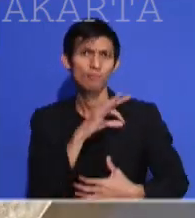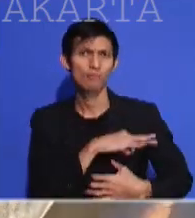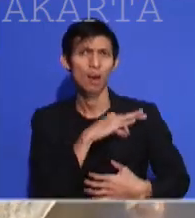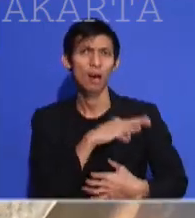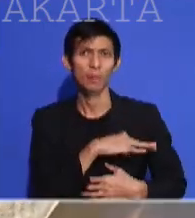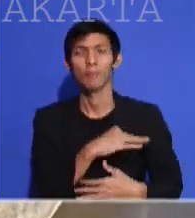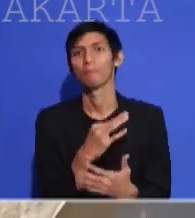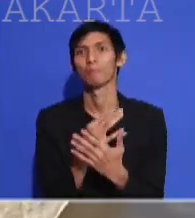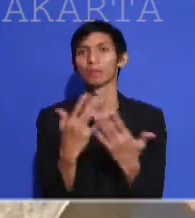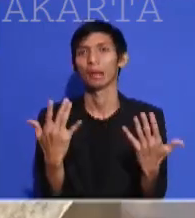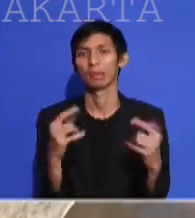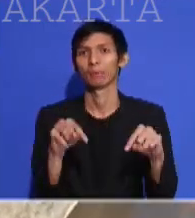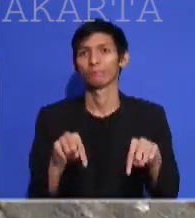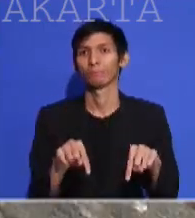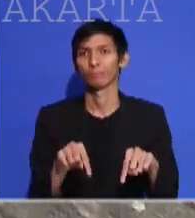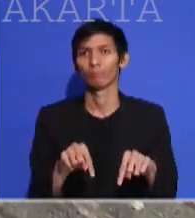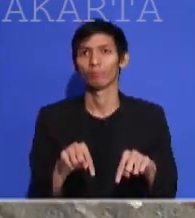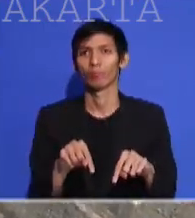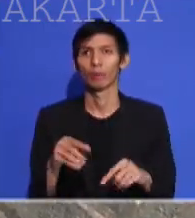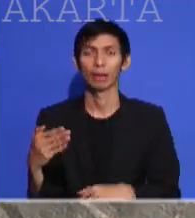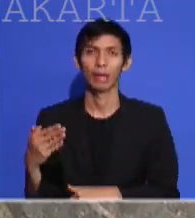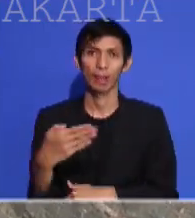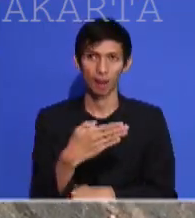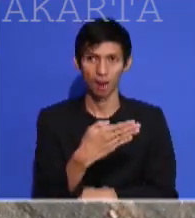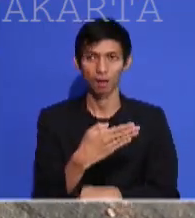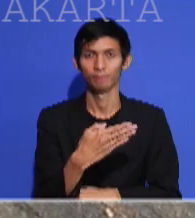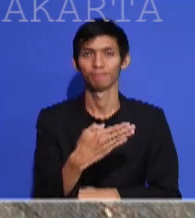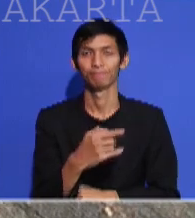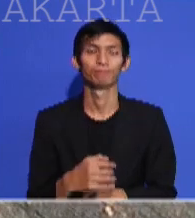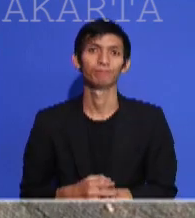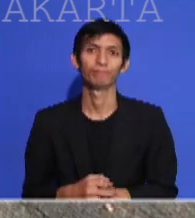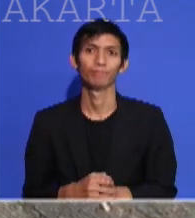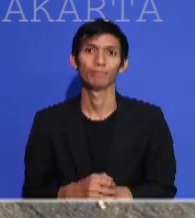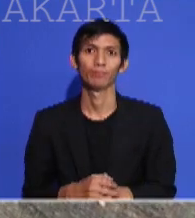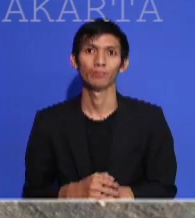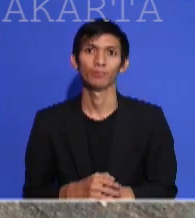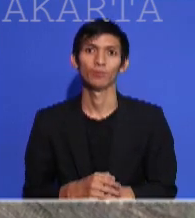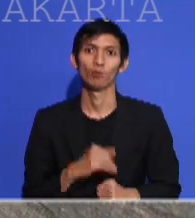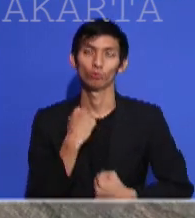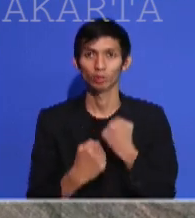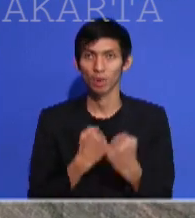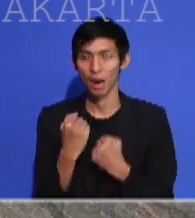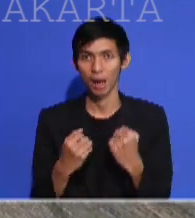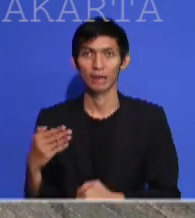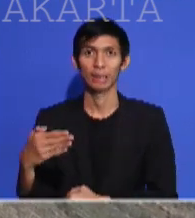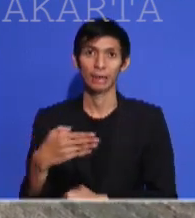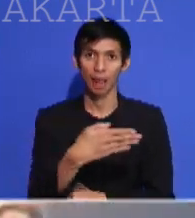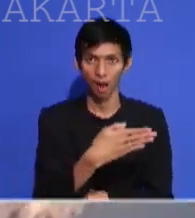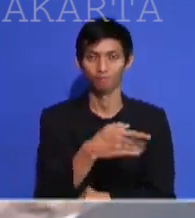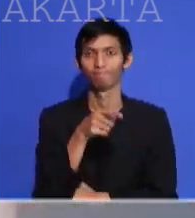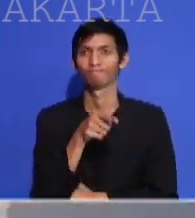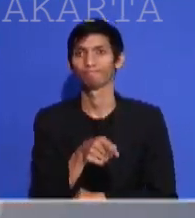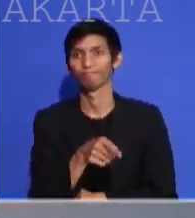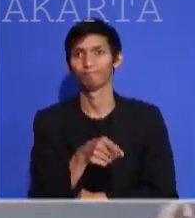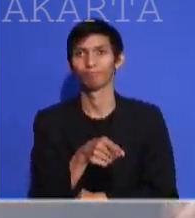kangge nindakaken usaha budidaya ulam nila. Usaha ulam nila menika tumados saking ulam konsumsi menapa